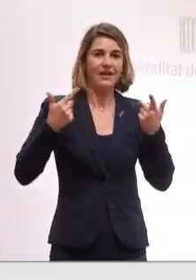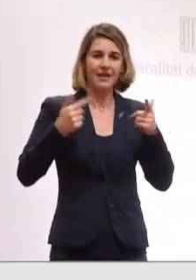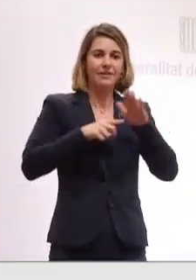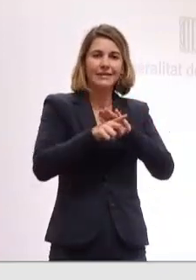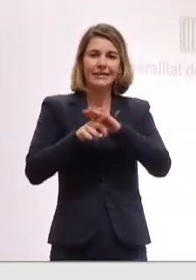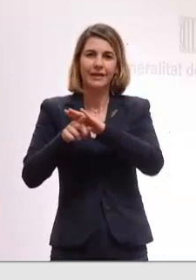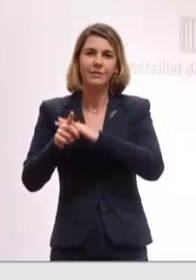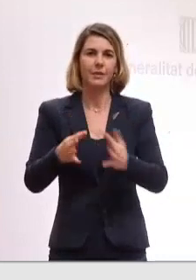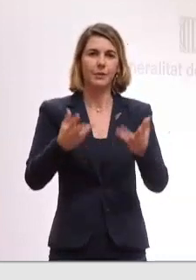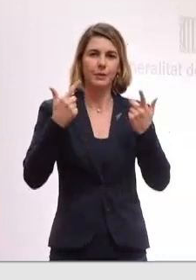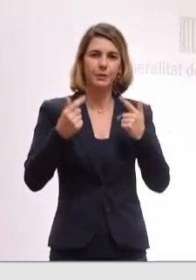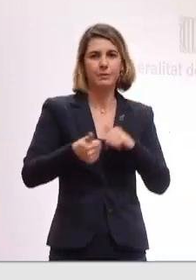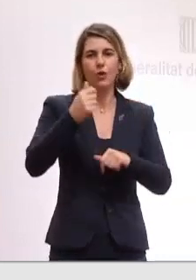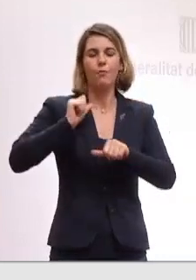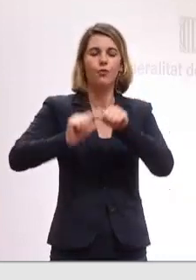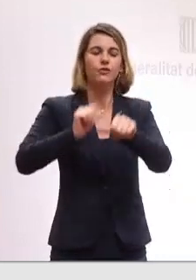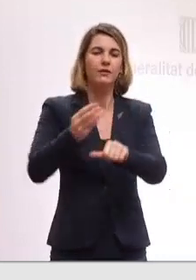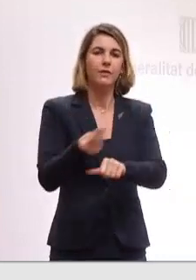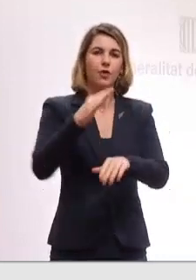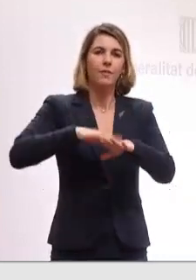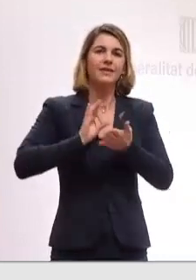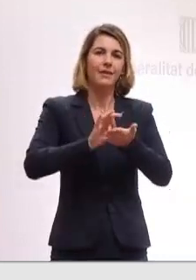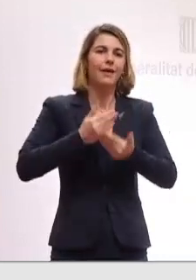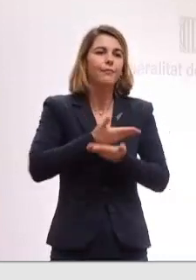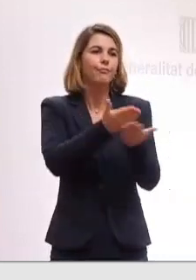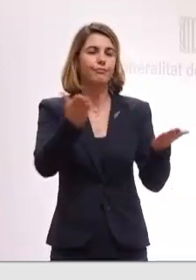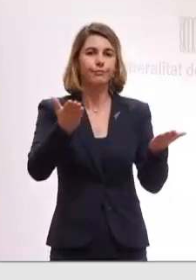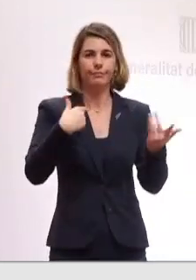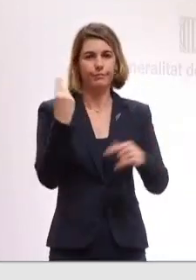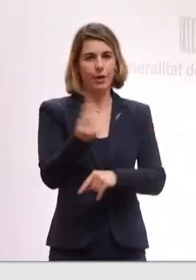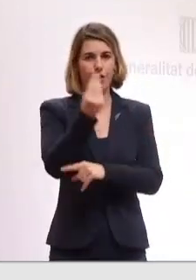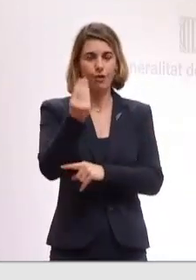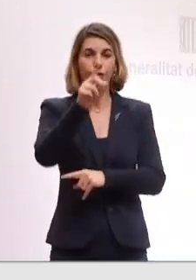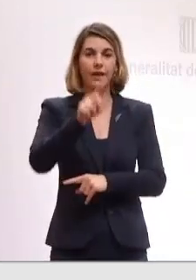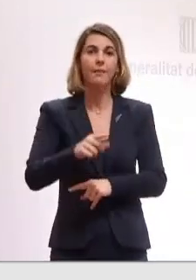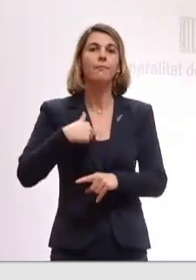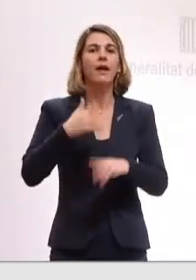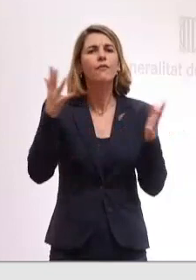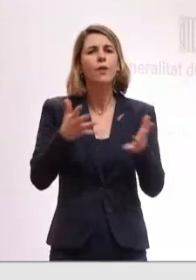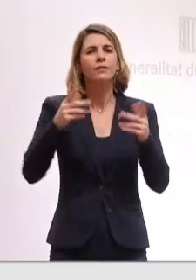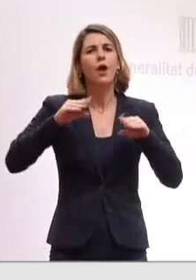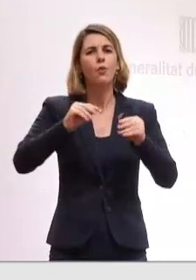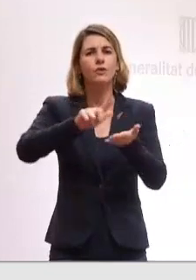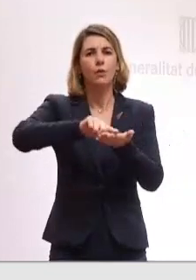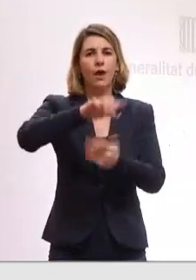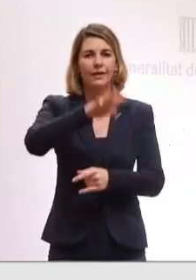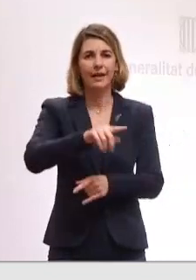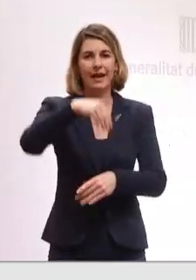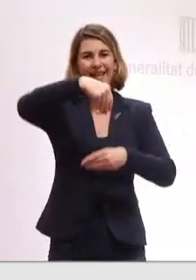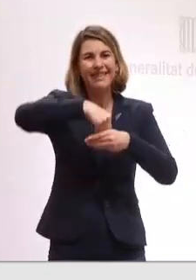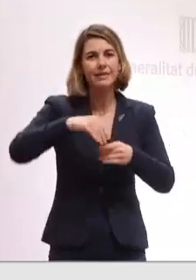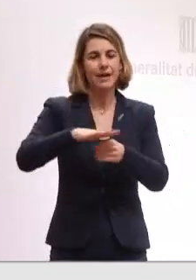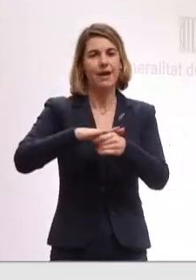dels processos per oferir un millor servei a la ciutadania, del foment de l'ús de la llengua catalana en l'àmbit de la